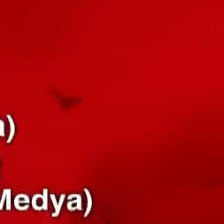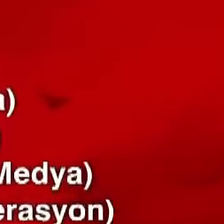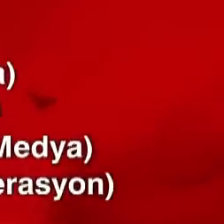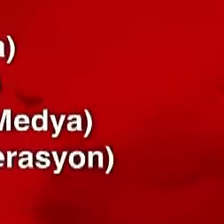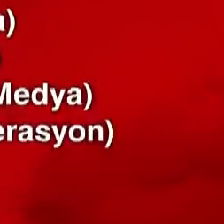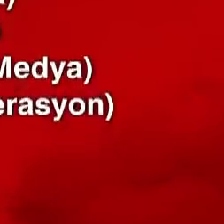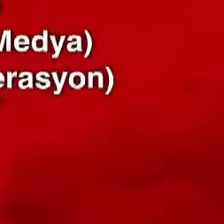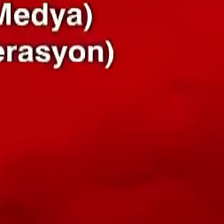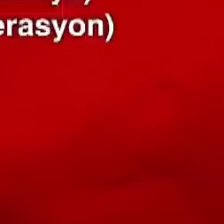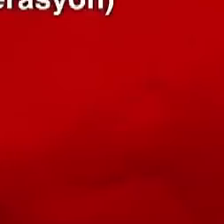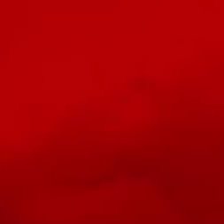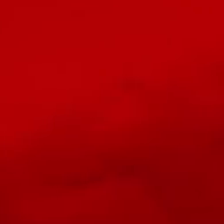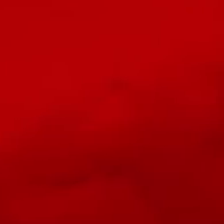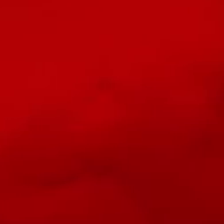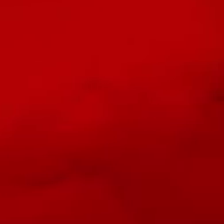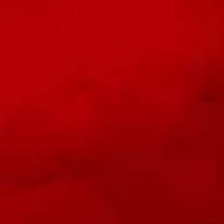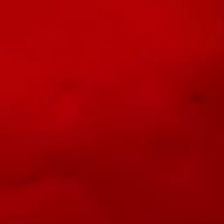akşamlar.